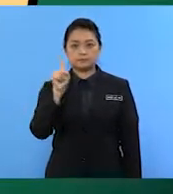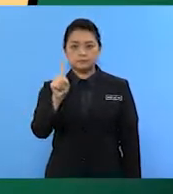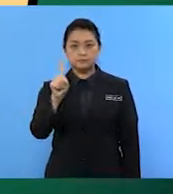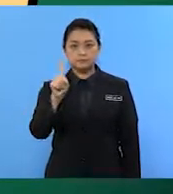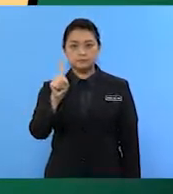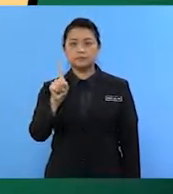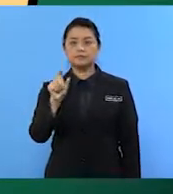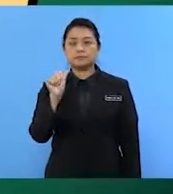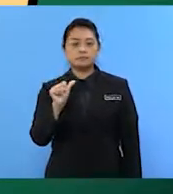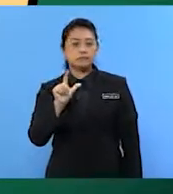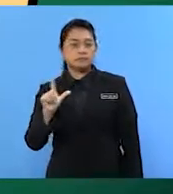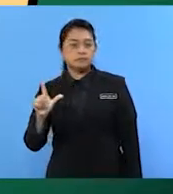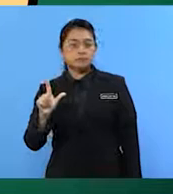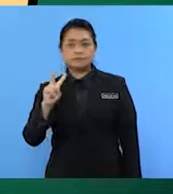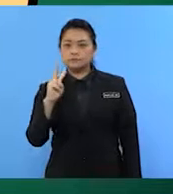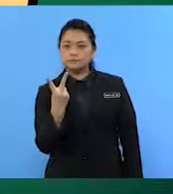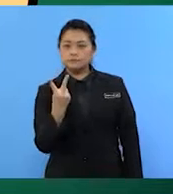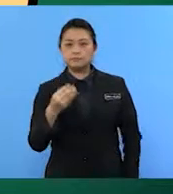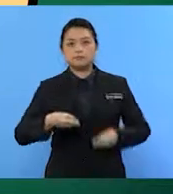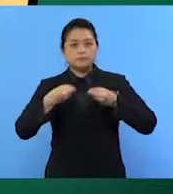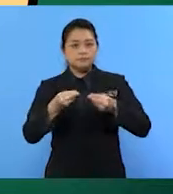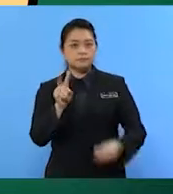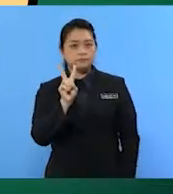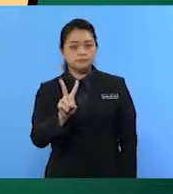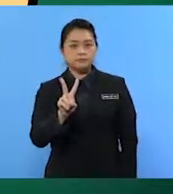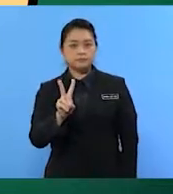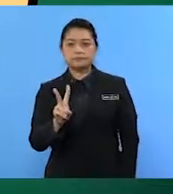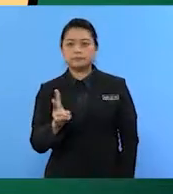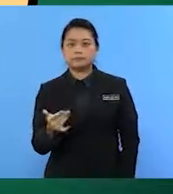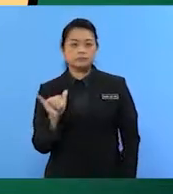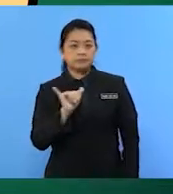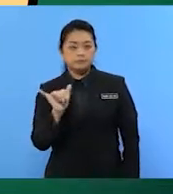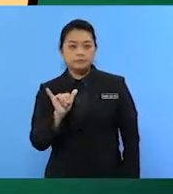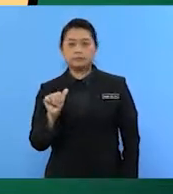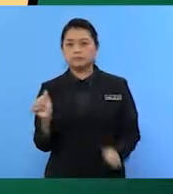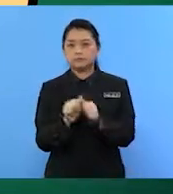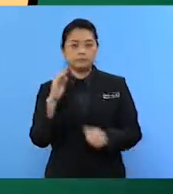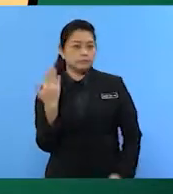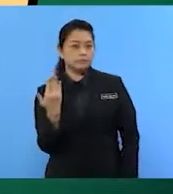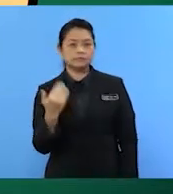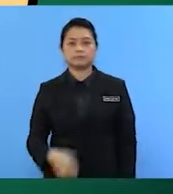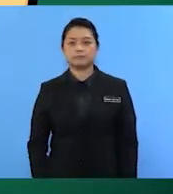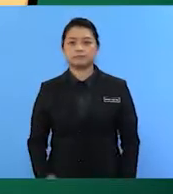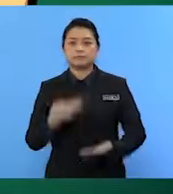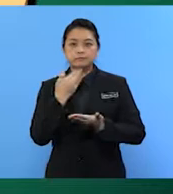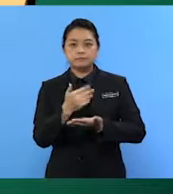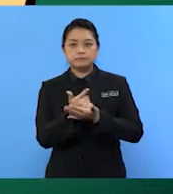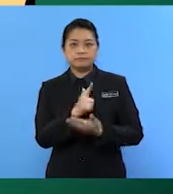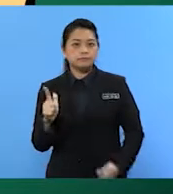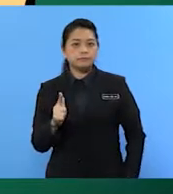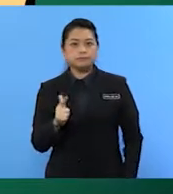2^-1 ialah songsangan bagi 2. Begitu juga sebaliknya. Baiklah